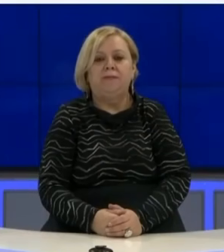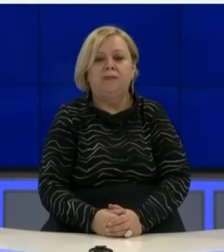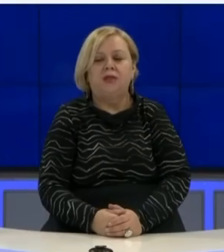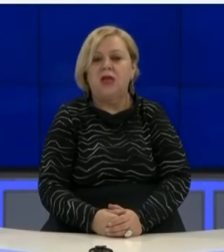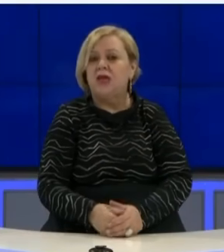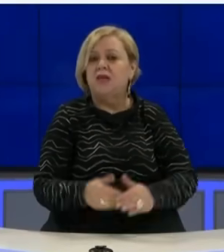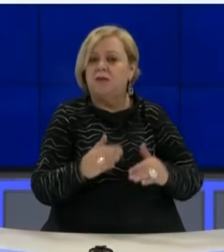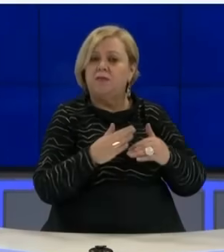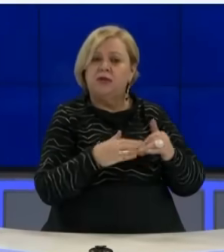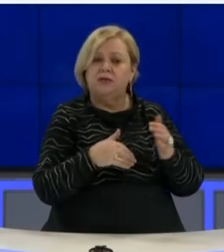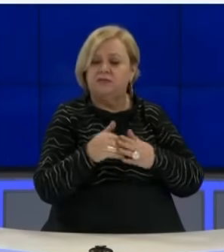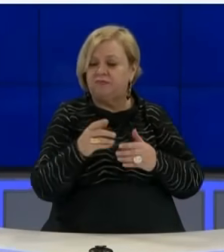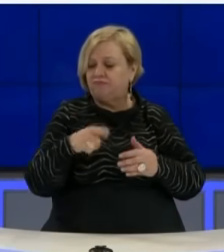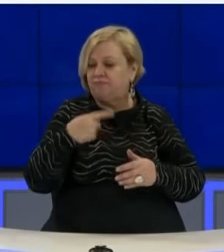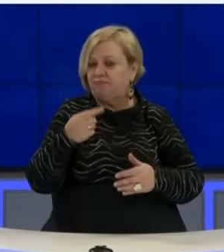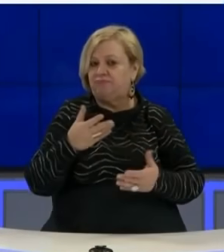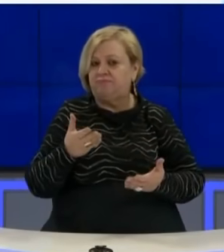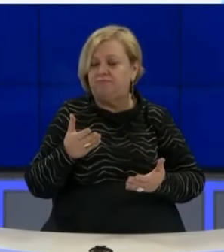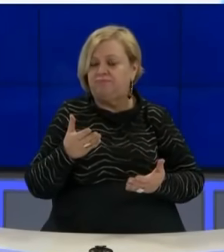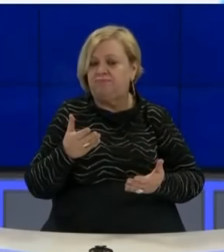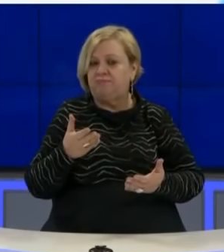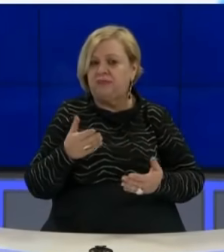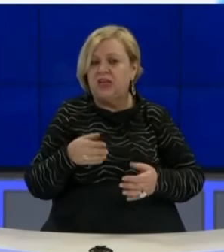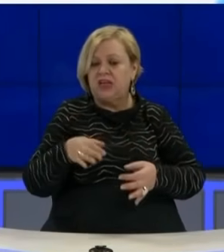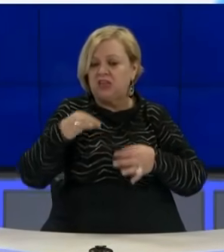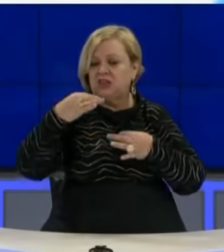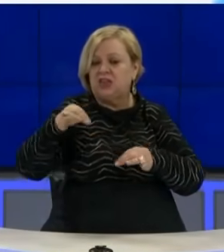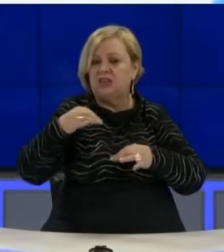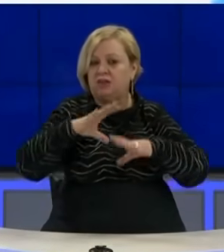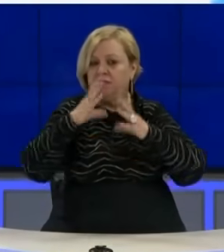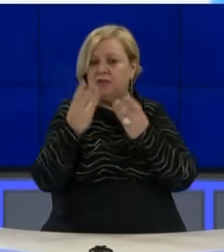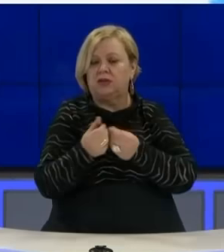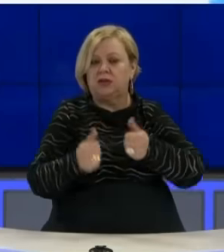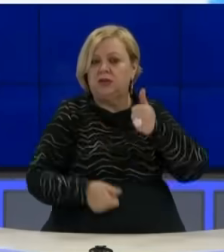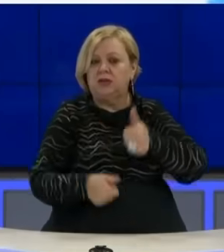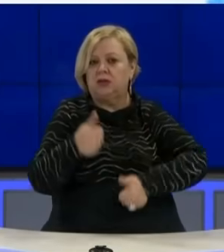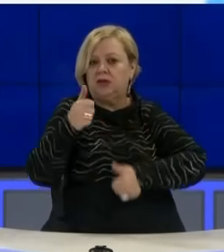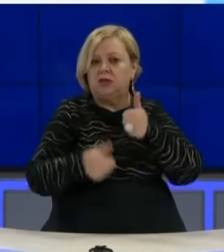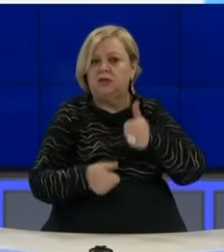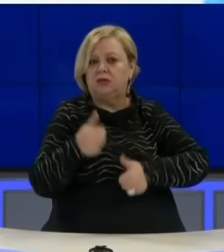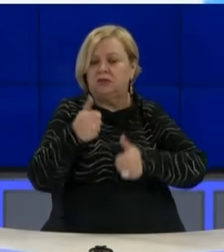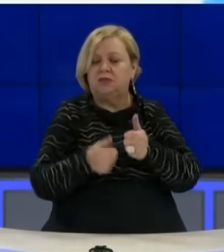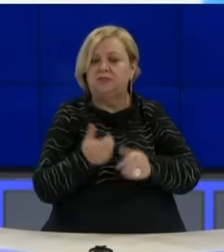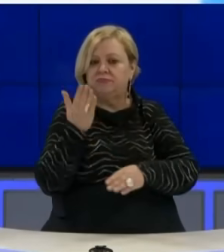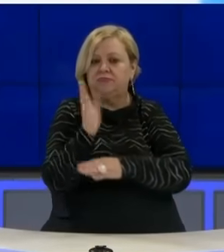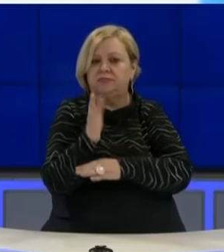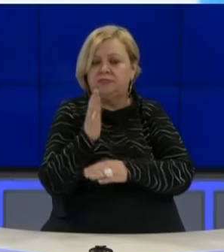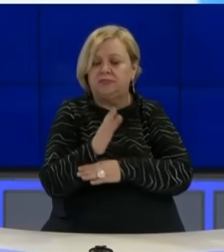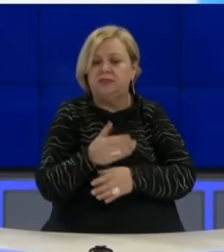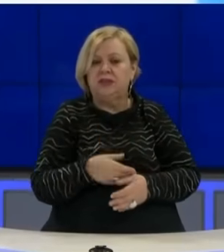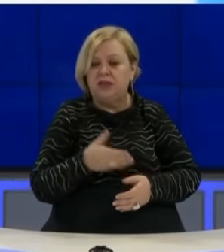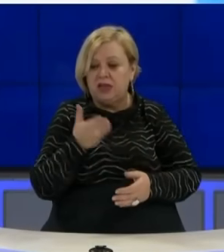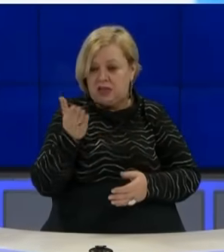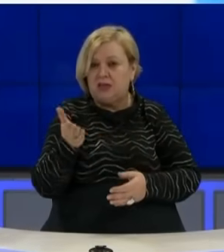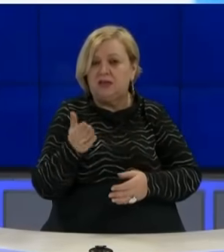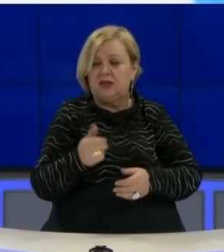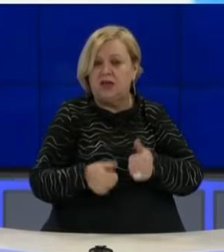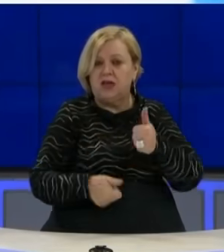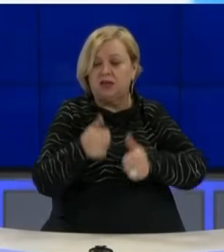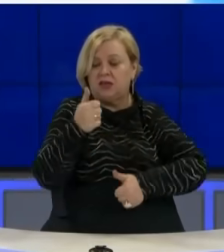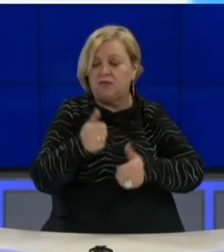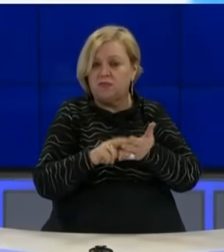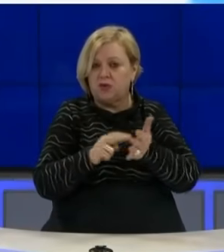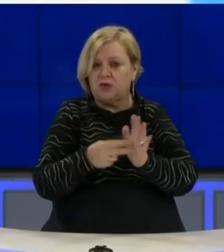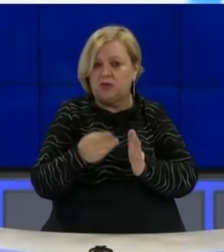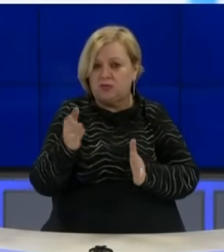praktikisht thot që të certifikohen të gjithë kandidat, edhe ata kandidat, edhe ato subjektet